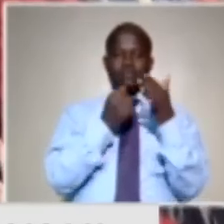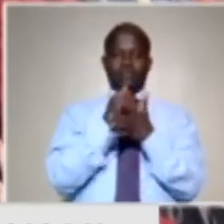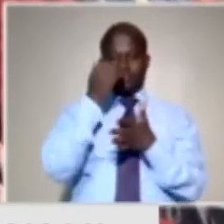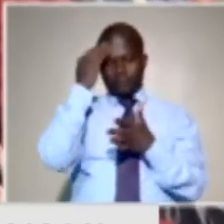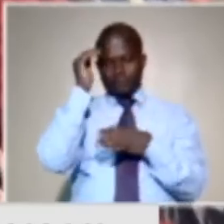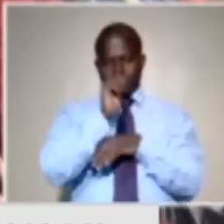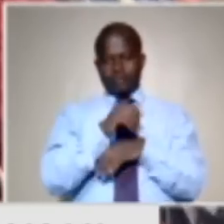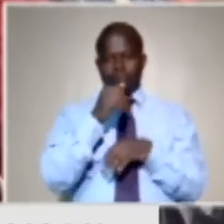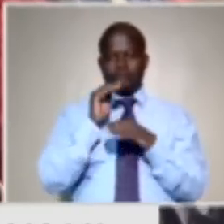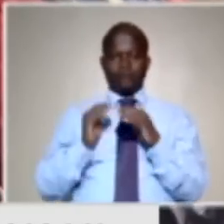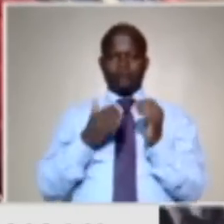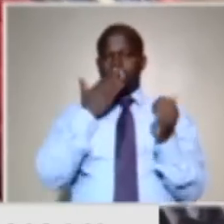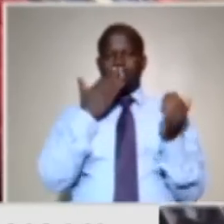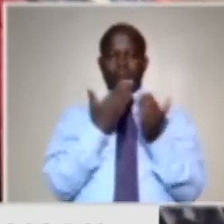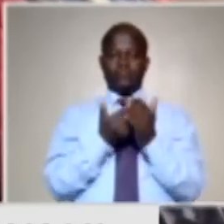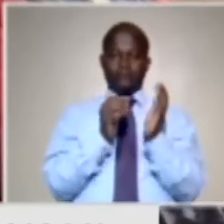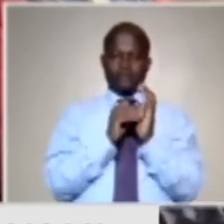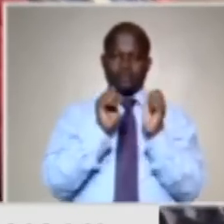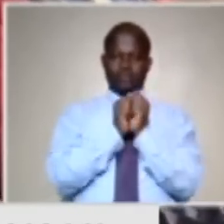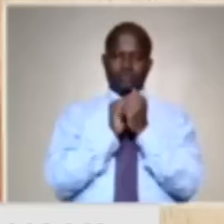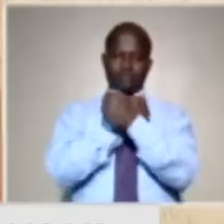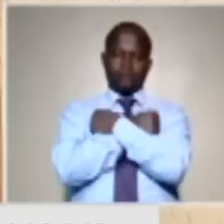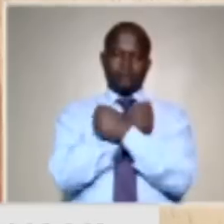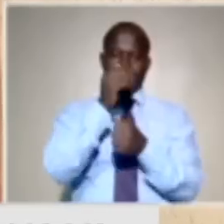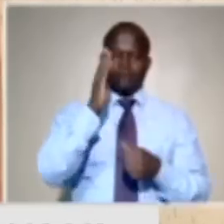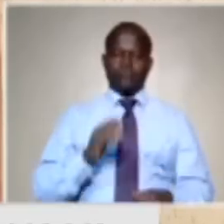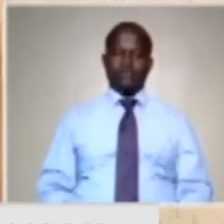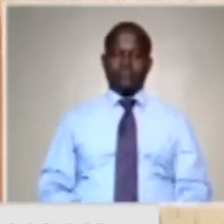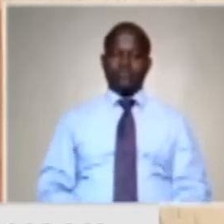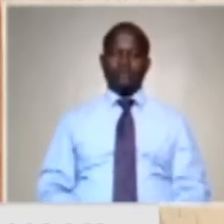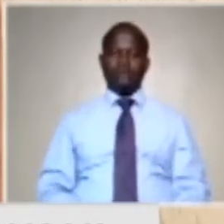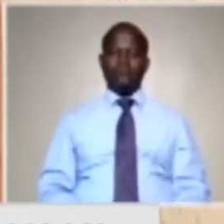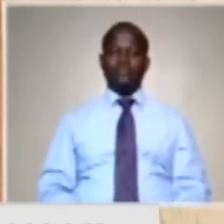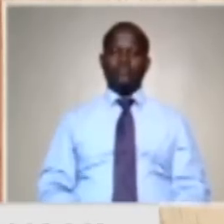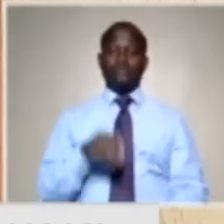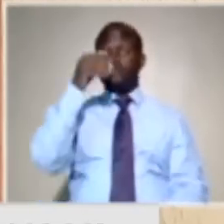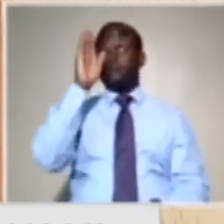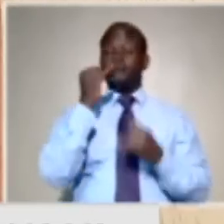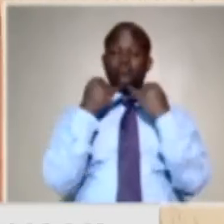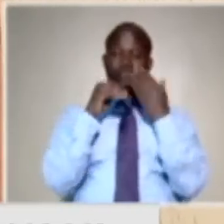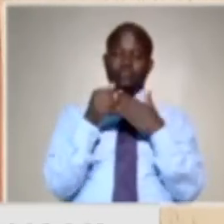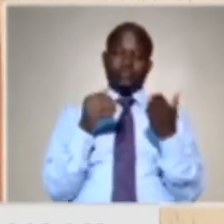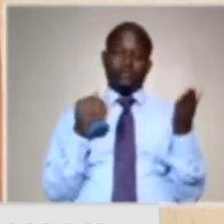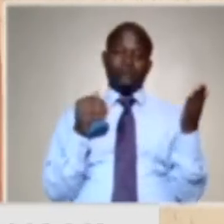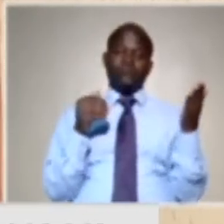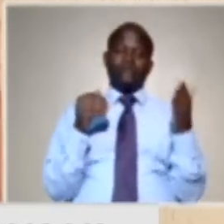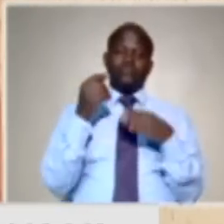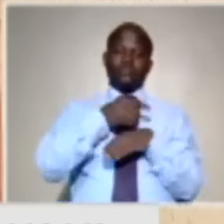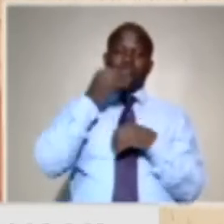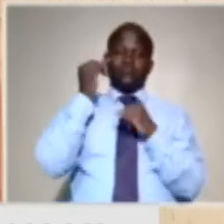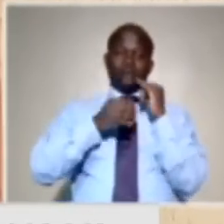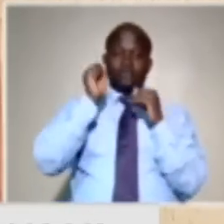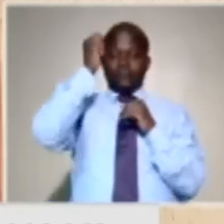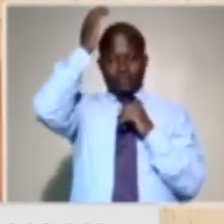kugira imyitwarire myiza no gukunda Imana. Kuko intumwa y'Imana itubwira ati ku munsi w'uruka umuntu umuntu wahifaje